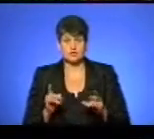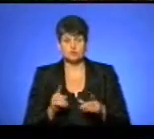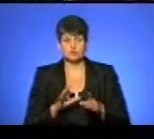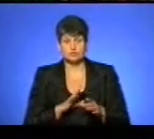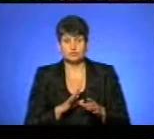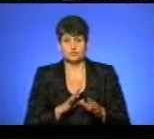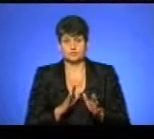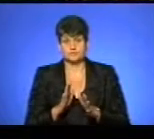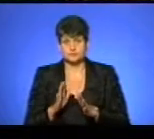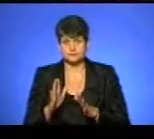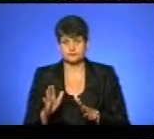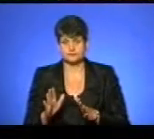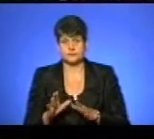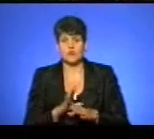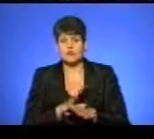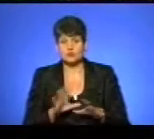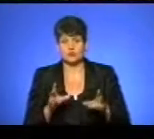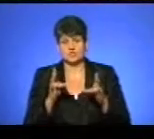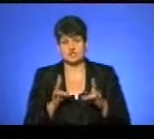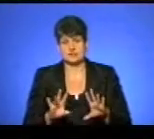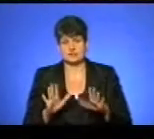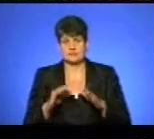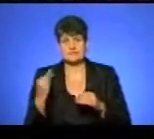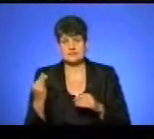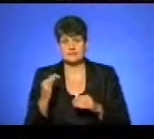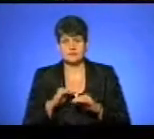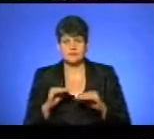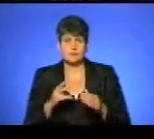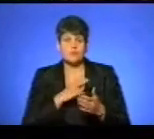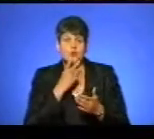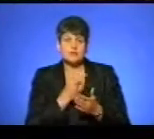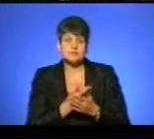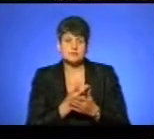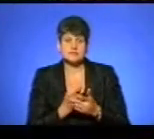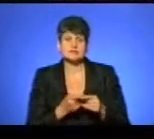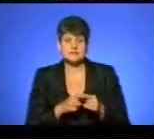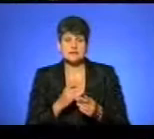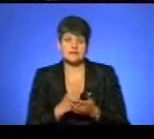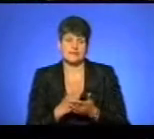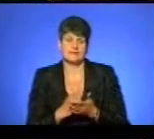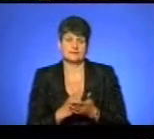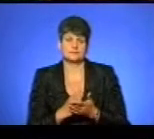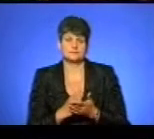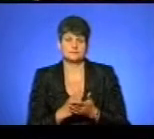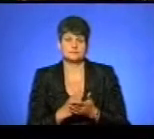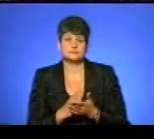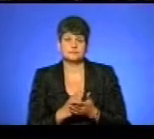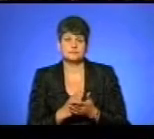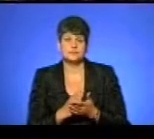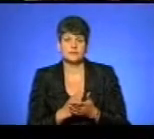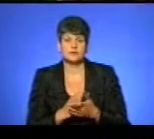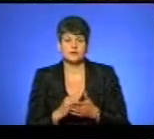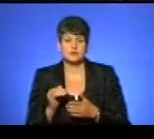було нечасного випадку. І зацікавити дітей, щоб показати, що це є, що воно в нашій